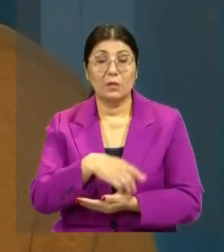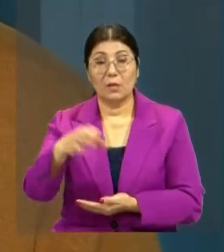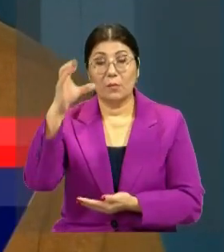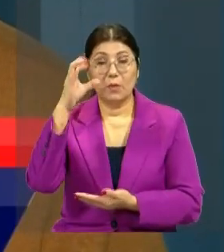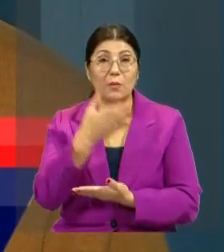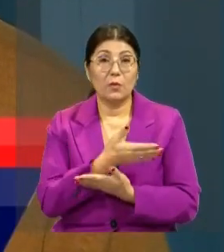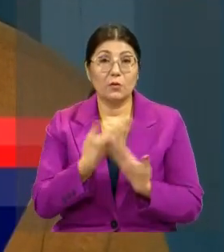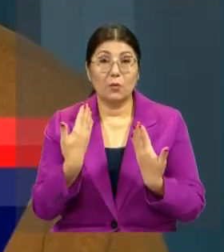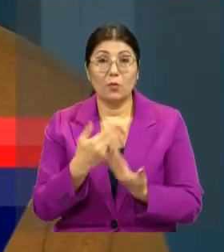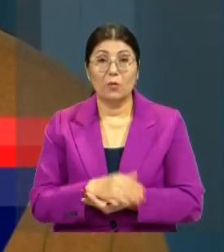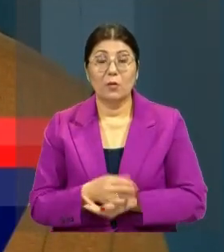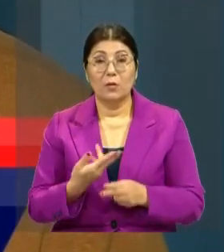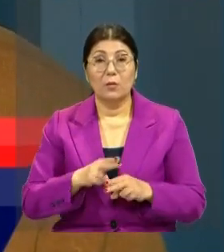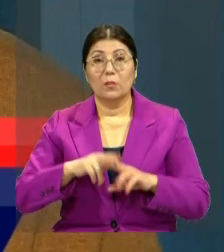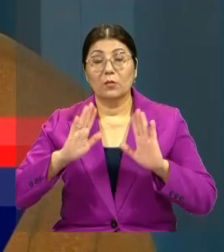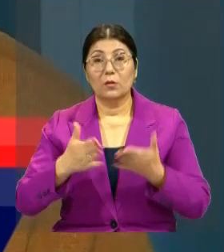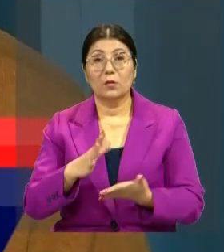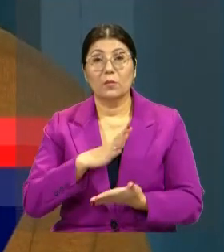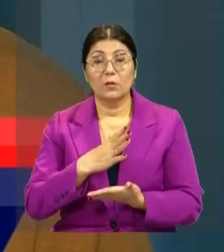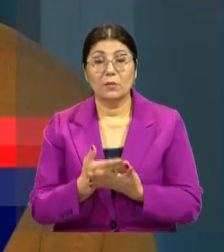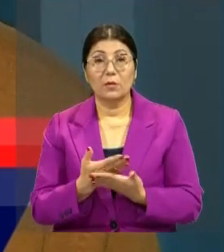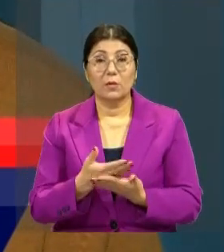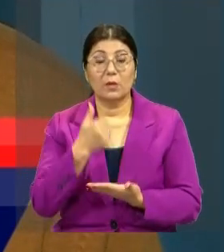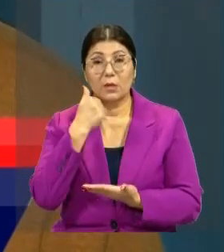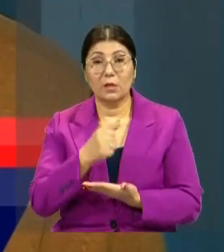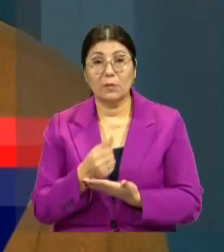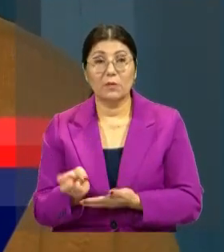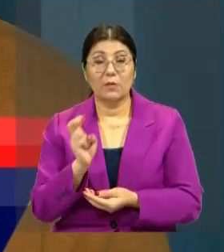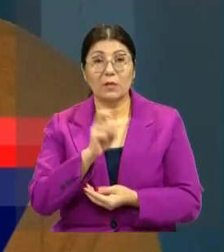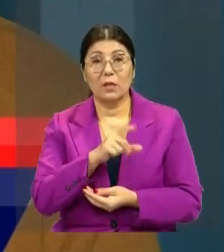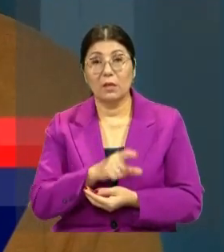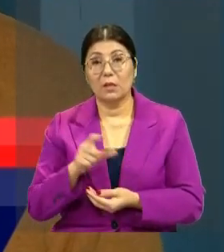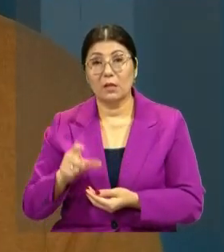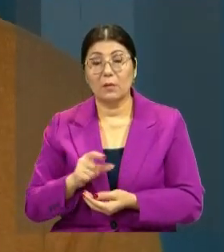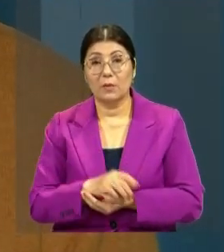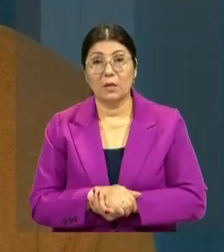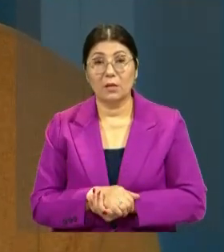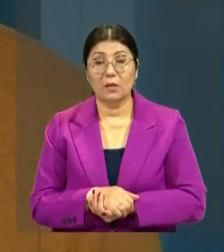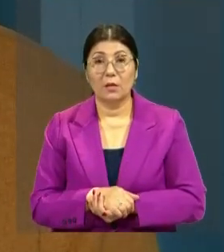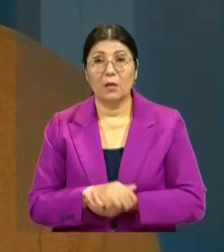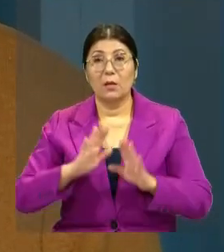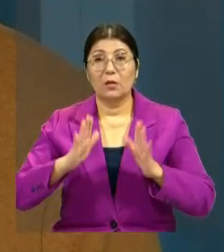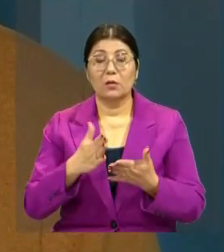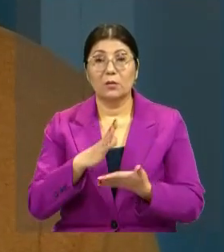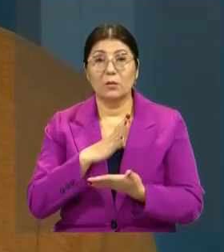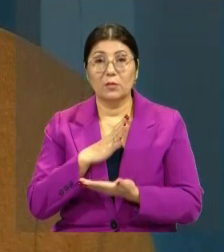жоқтар. Ондай жағдайлар болған, мысалы, олар ертен оған келетін адамдарда ондай случайлар